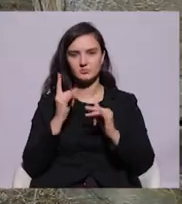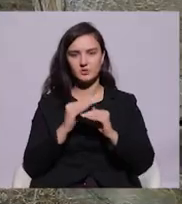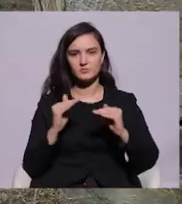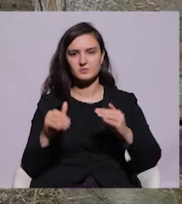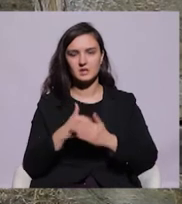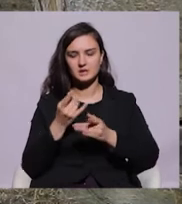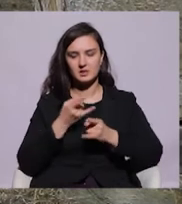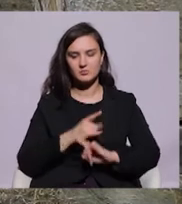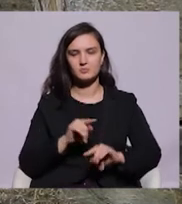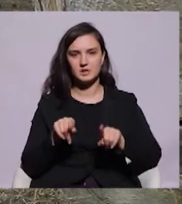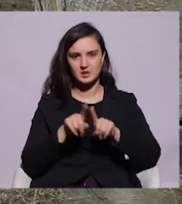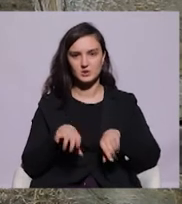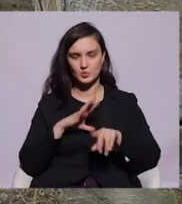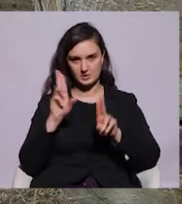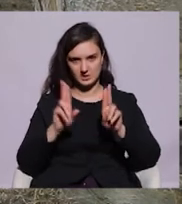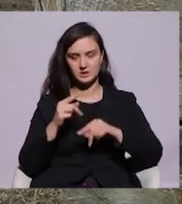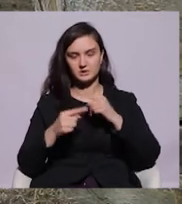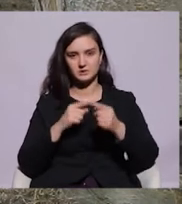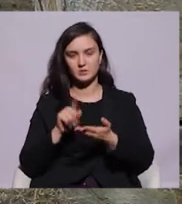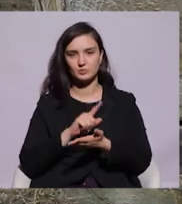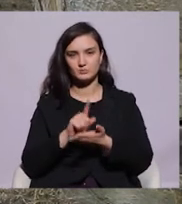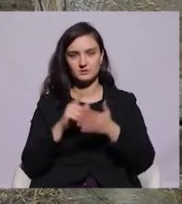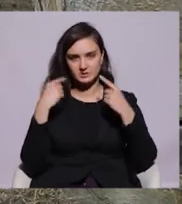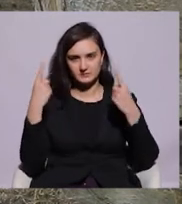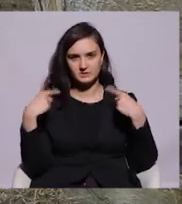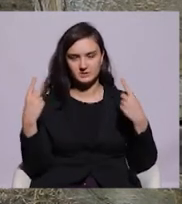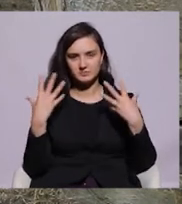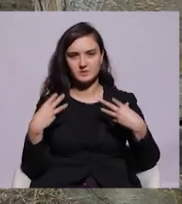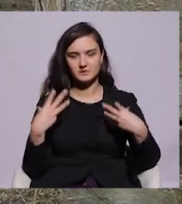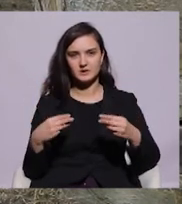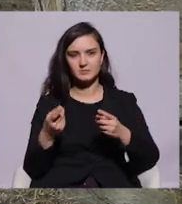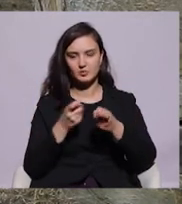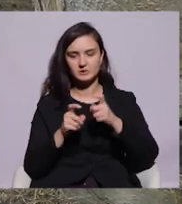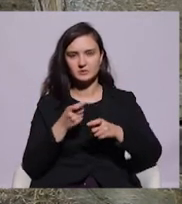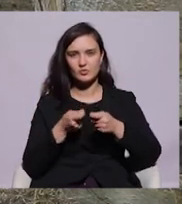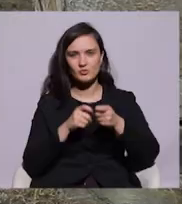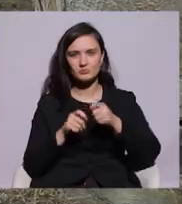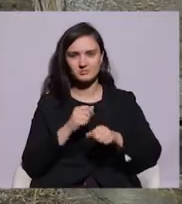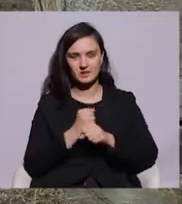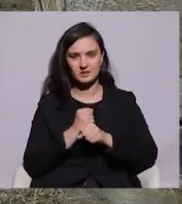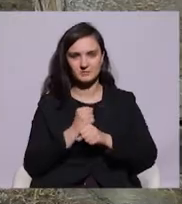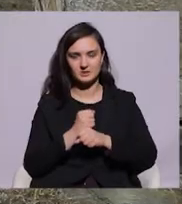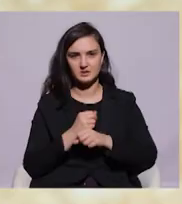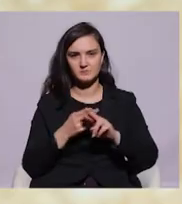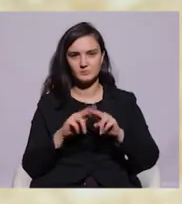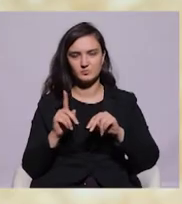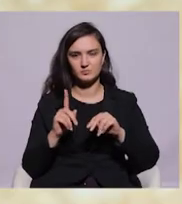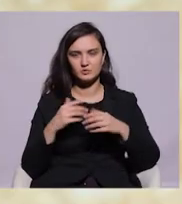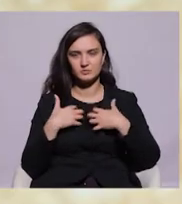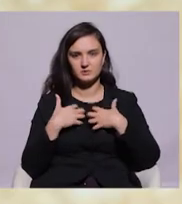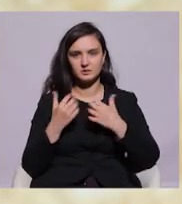ჩვილ ბავშვებს, ახალ დაბადებულებს აქაც იყო ეს ტრადიცია, აუცილებლად ცხვრის ბეწვის განმოქსოვილ ფაჩუჩებს აცმევდნენ ხოლმე,